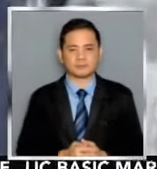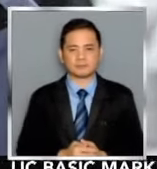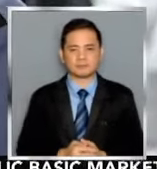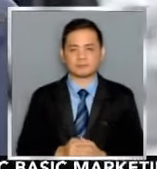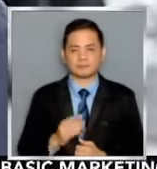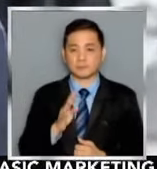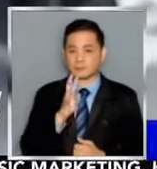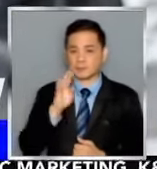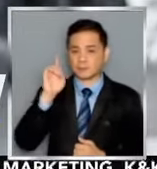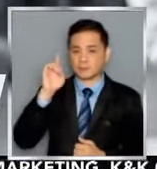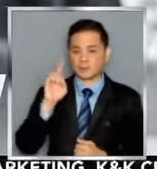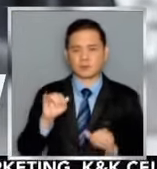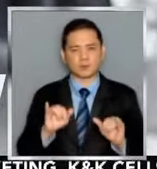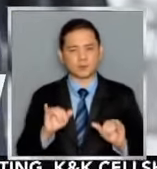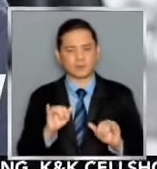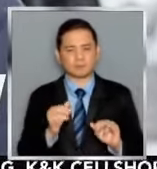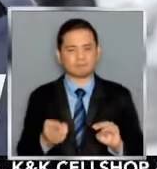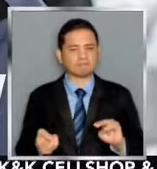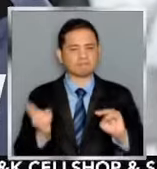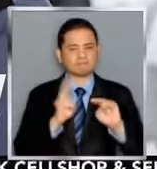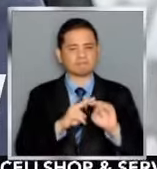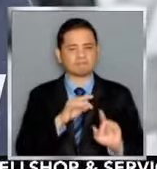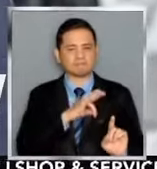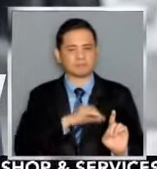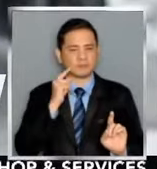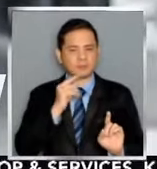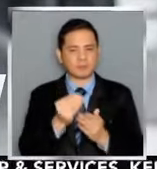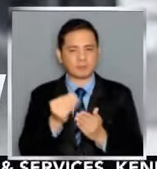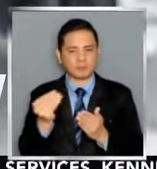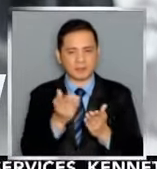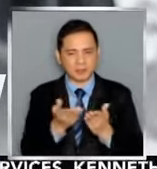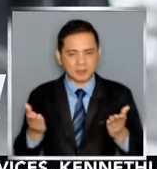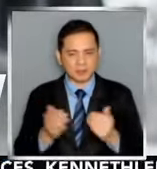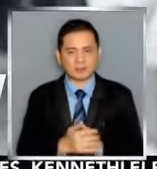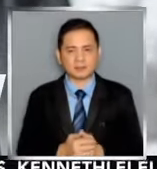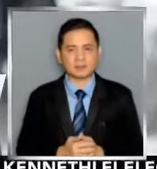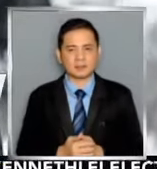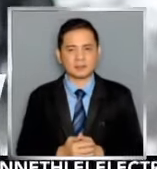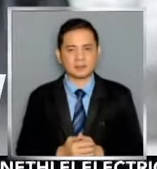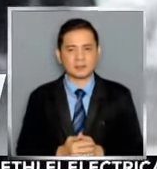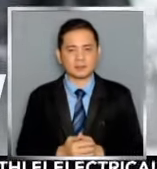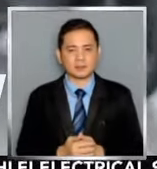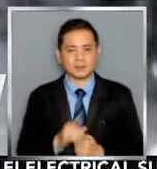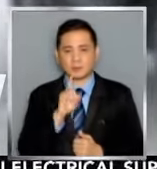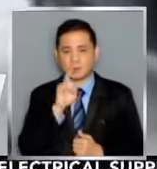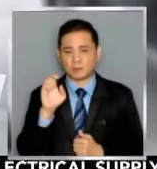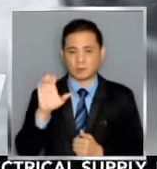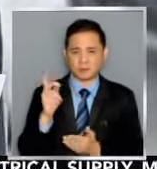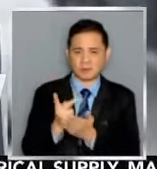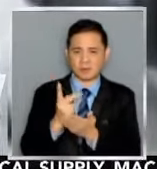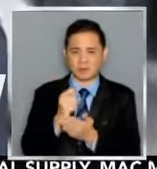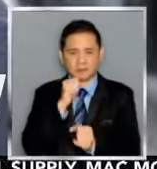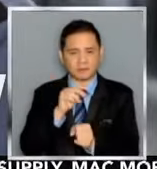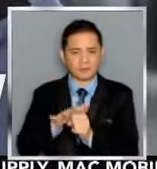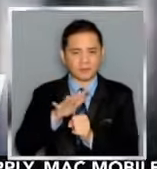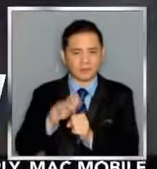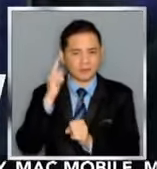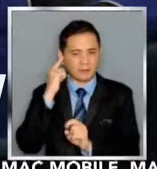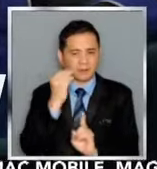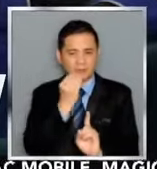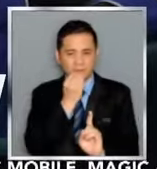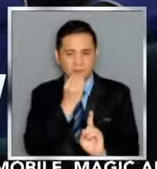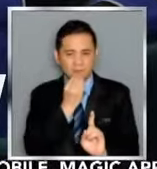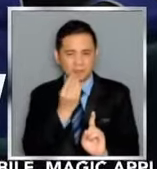bilihin. Ay, Diyos ko po, ang 500 ngayon parang 100 na lang kung pag ginastos mo sa pagkain. Kulang pa sa isang